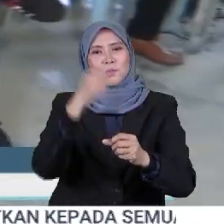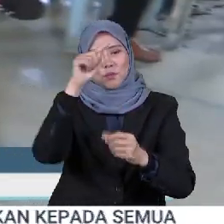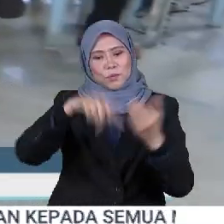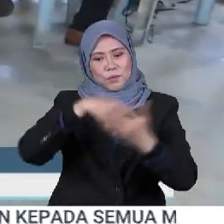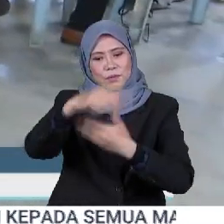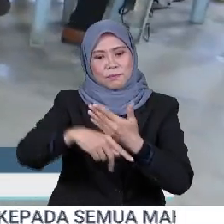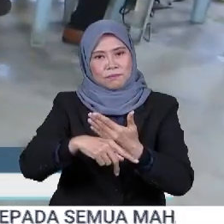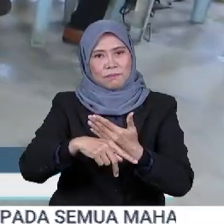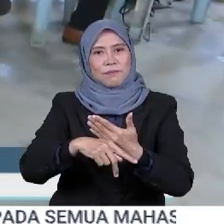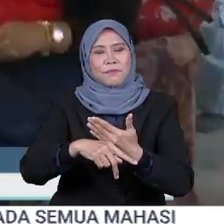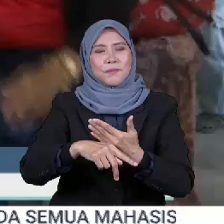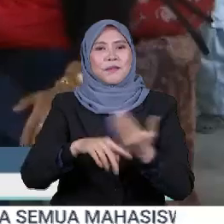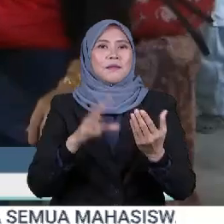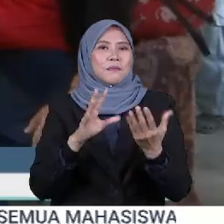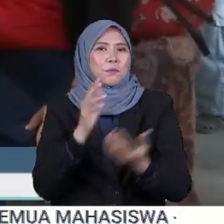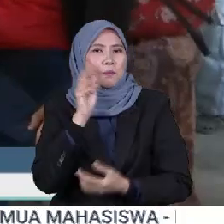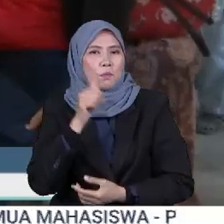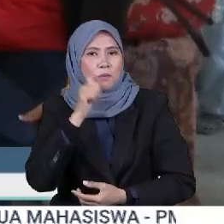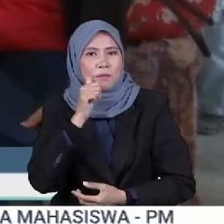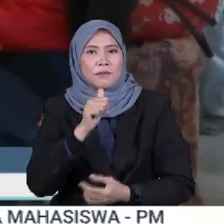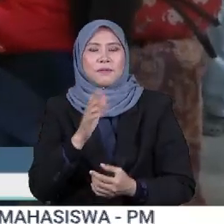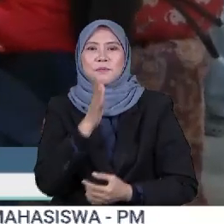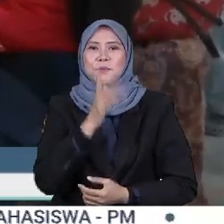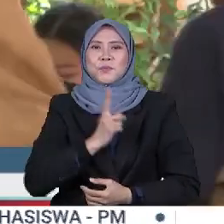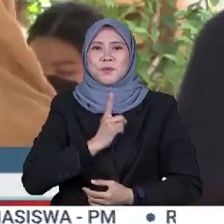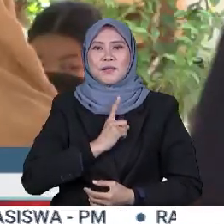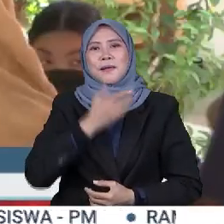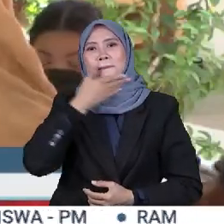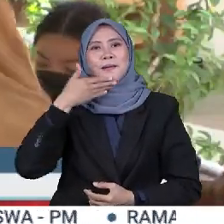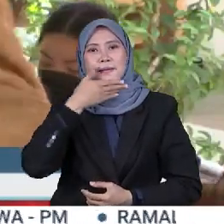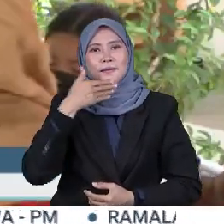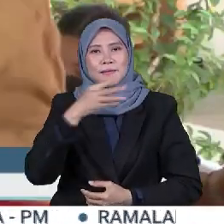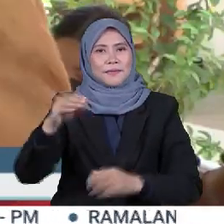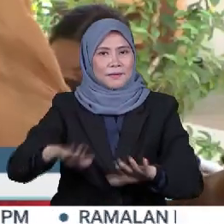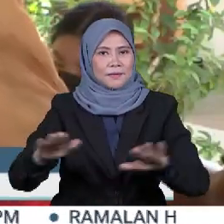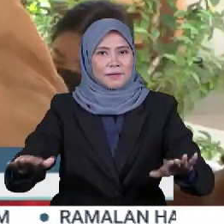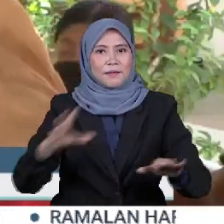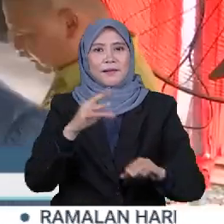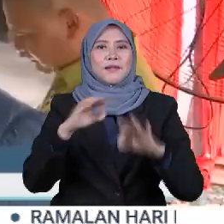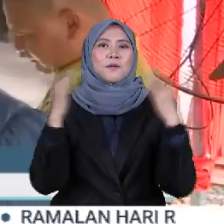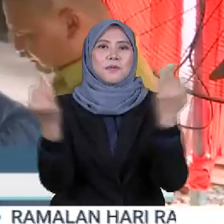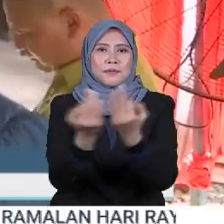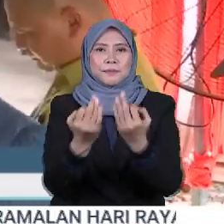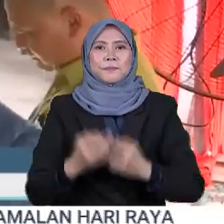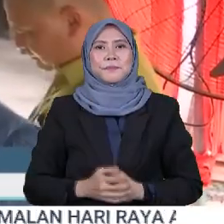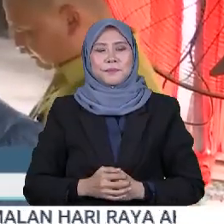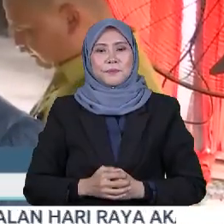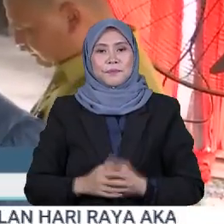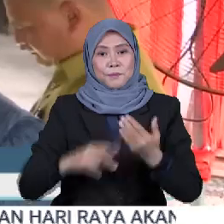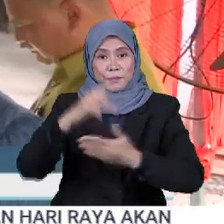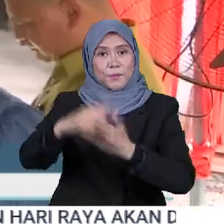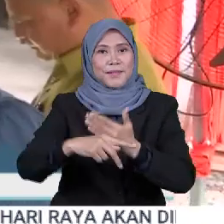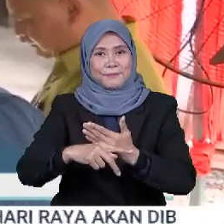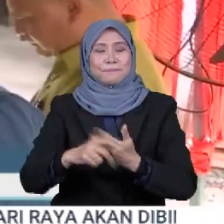ini termasuklah dalam kalangan wanita, ibu-ibu tunggal, belia dan juga kanak-kanak dan juga ketua isi rumah. Program ini sangat baik